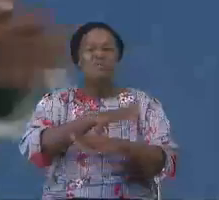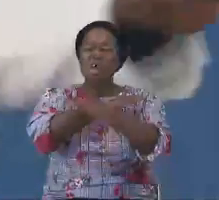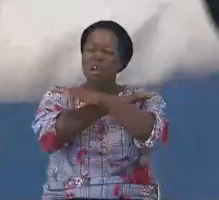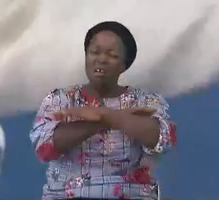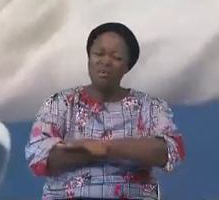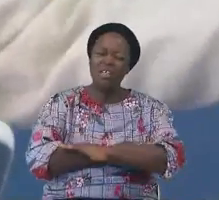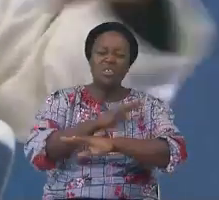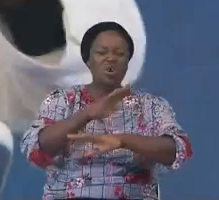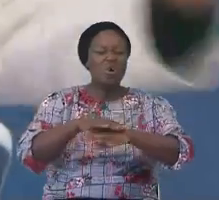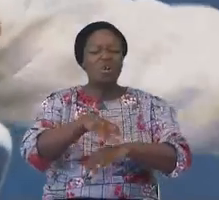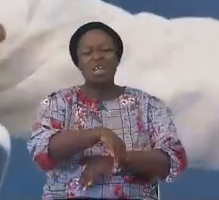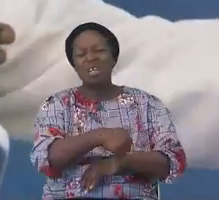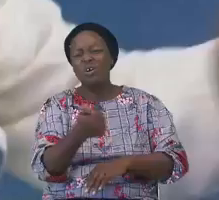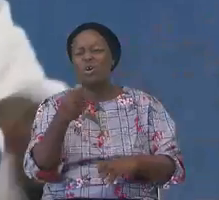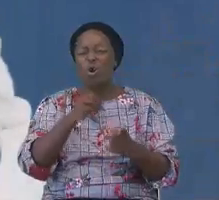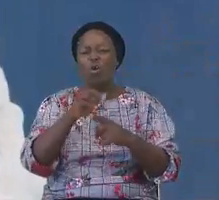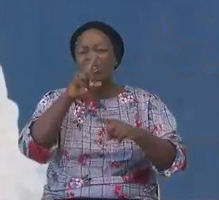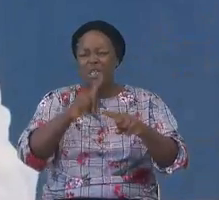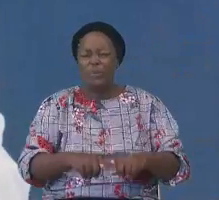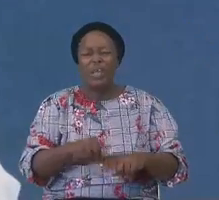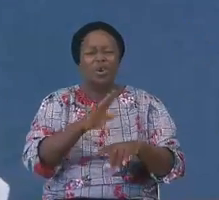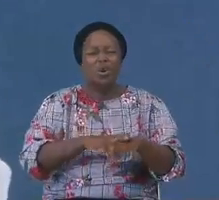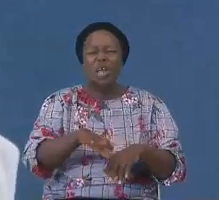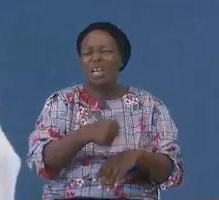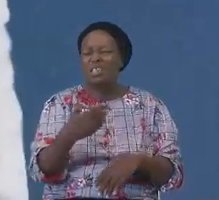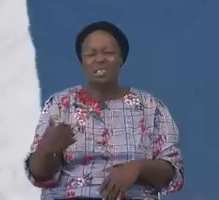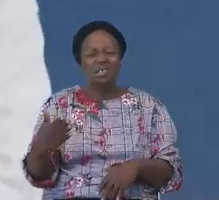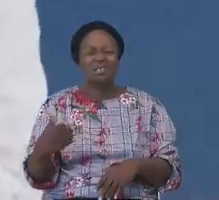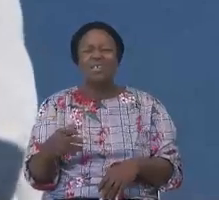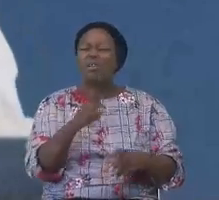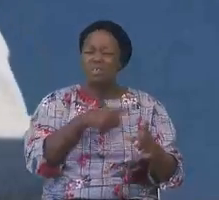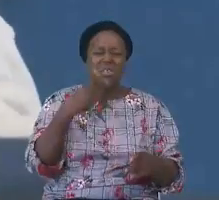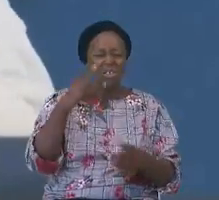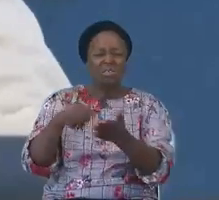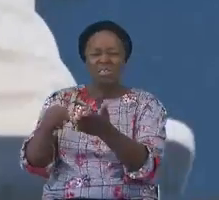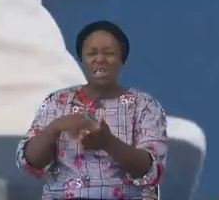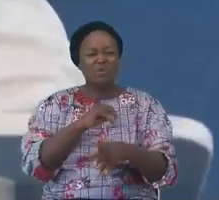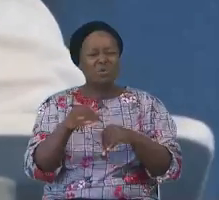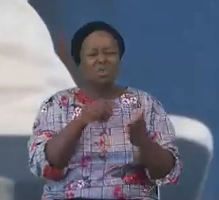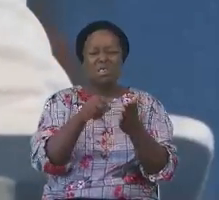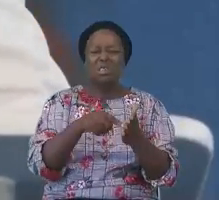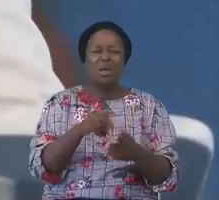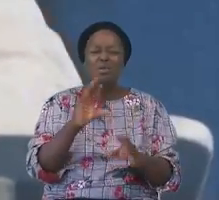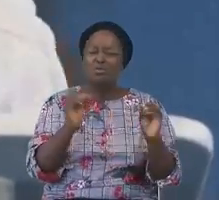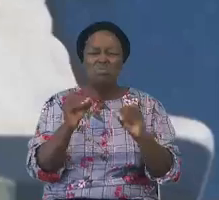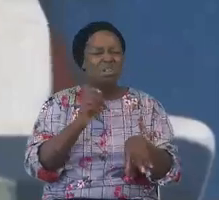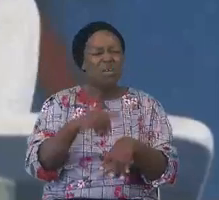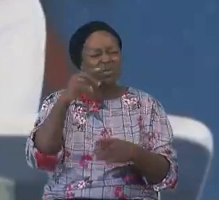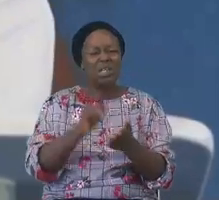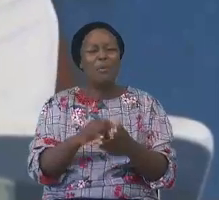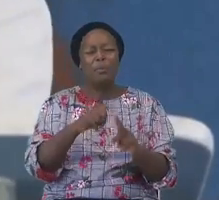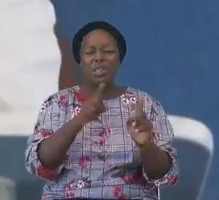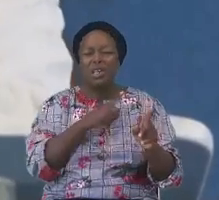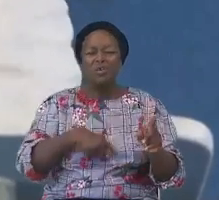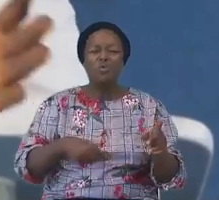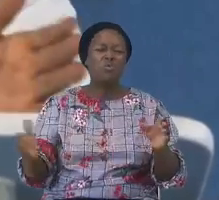Ce brigand sur la croix ne s'est pas appuyé sur autre chose. Seigneur, regarde ceci, je vais faire ceci.